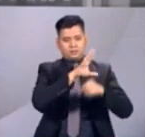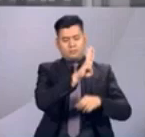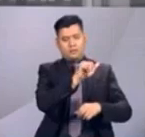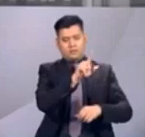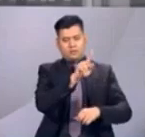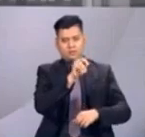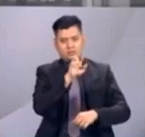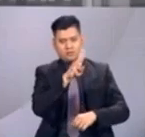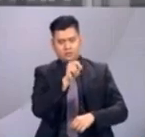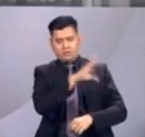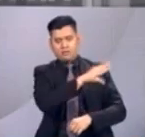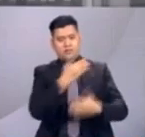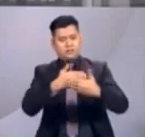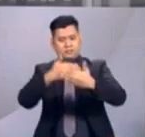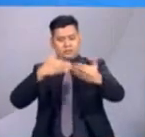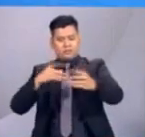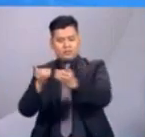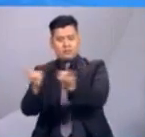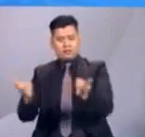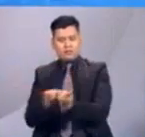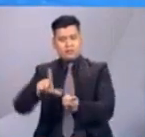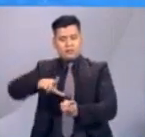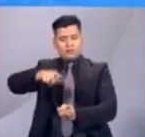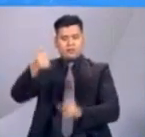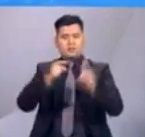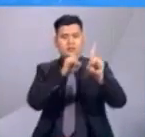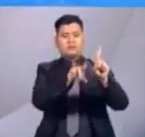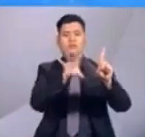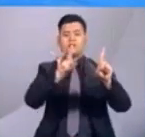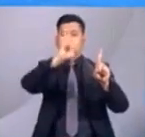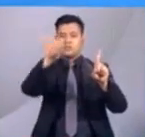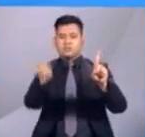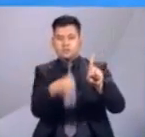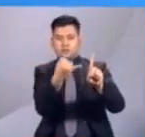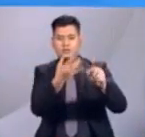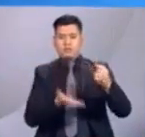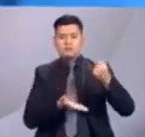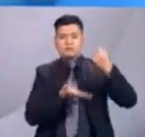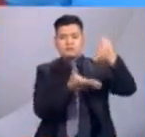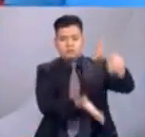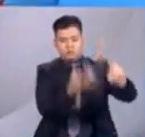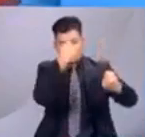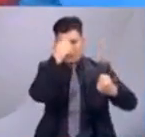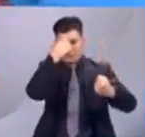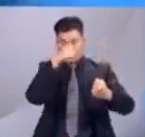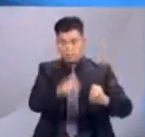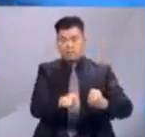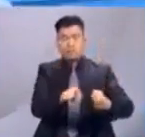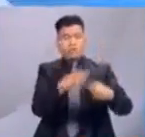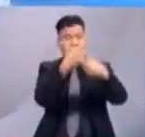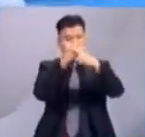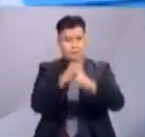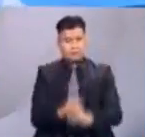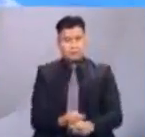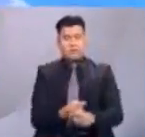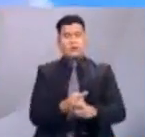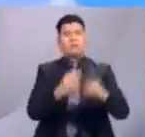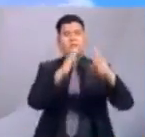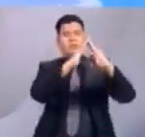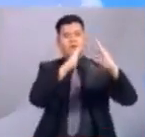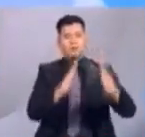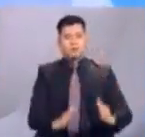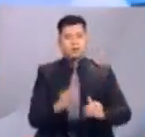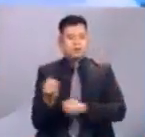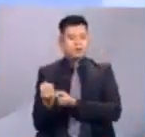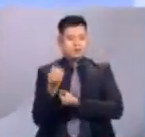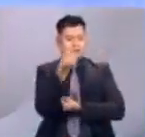daerah lain daripada jumlah itu satu per bulan delapan juta diperuntukkan untuk baik pulih 152 rumahnya layandi